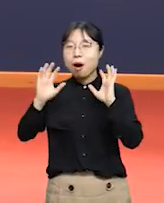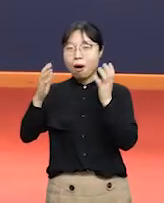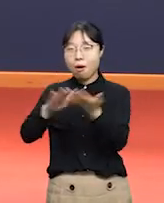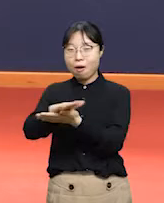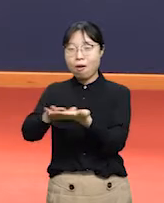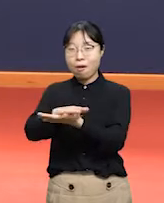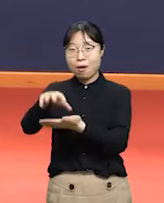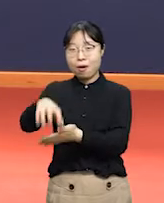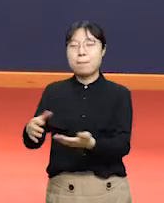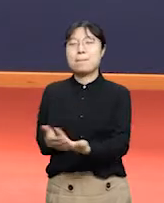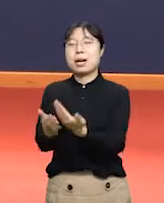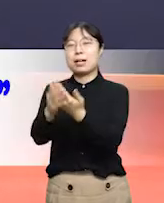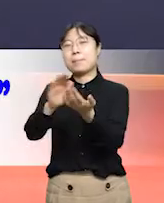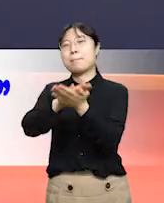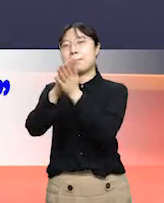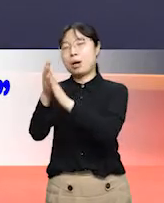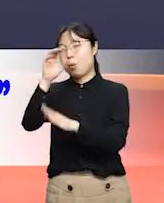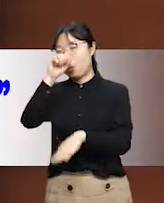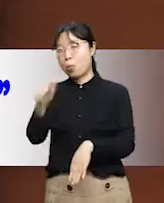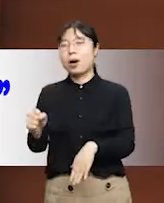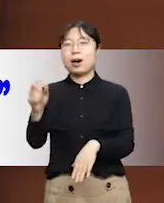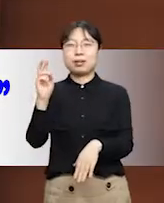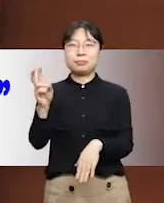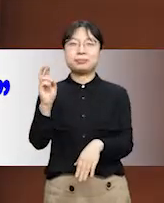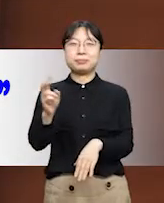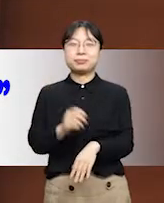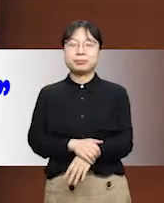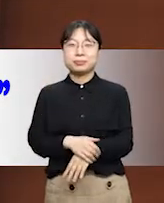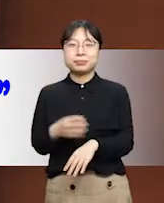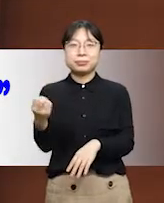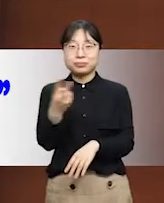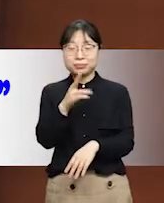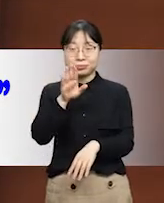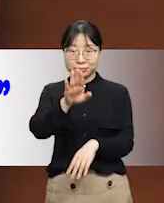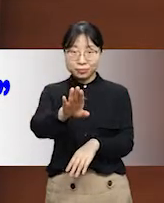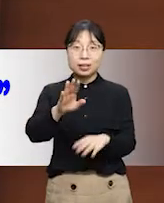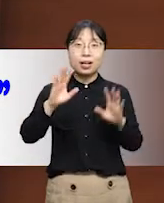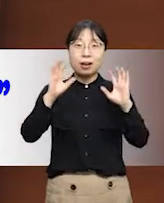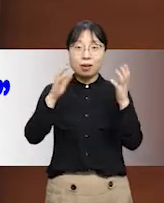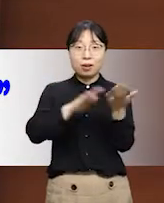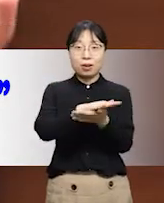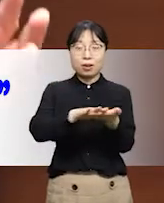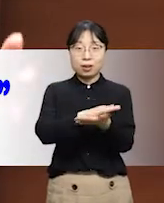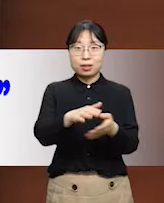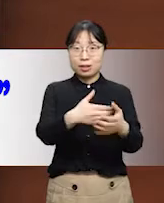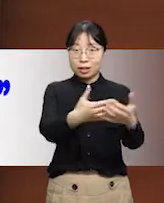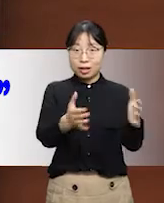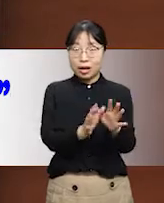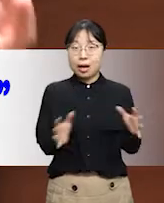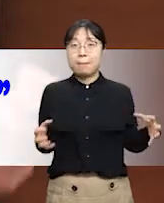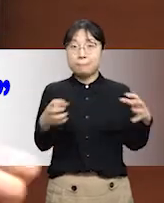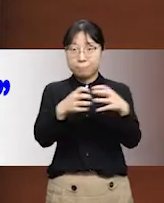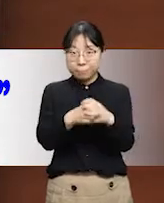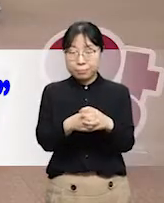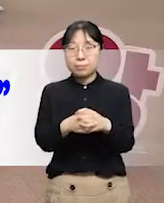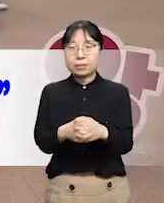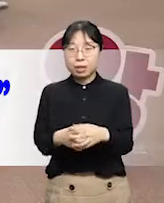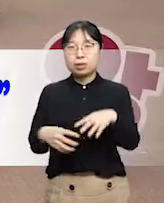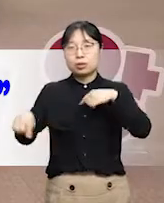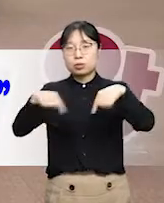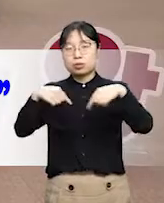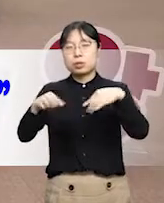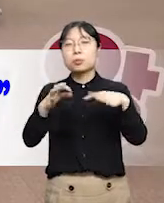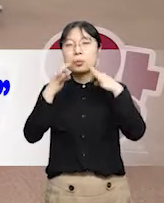것으로 기대된다고 얘기했습니다. 더불어 앞으로 놀이터 프렌즈와 함께 아동의 놀권리 증진을 위한 정책 추진에